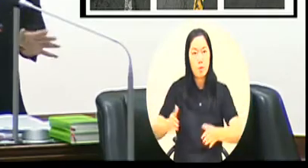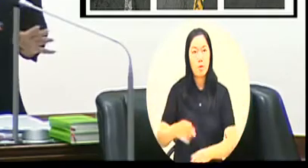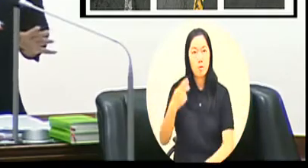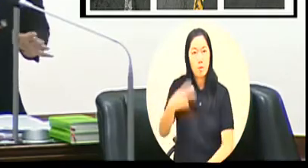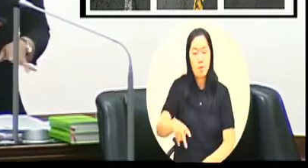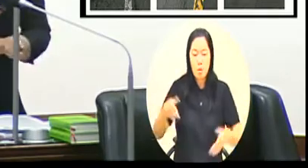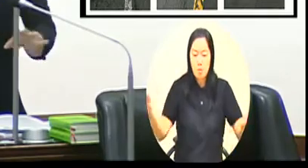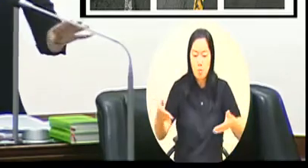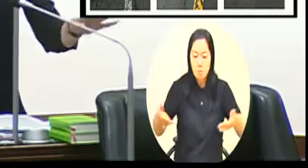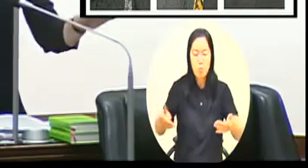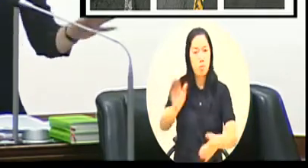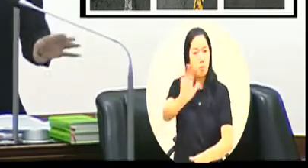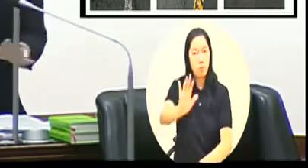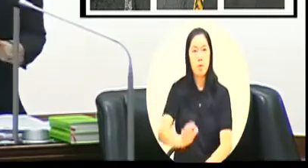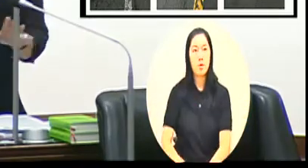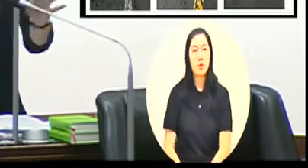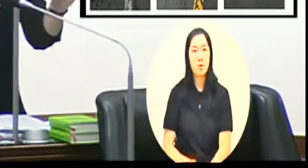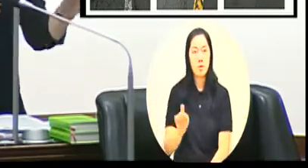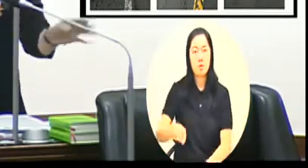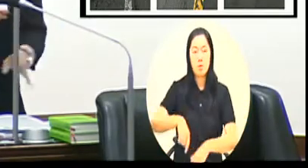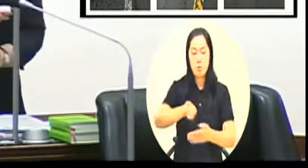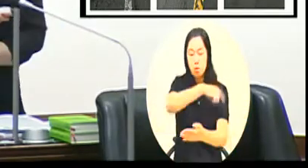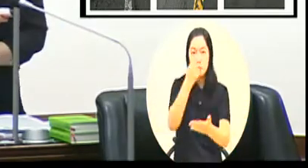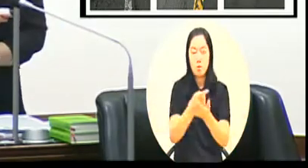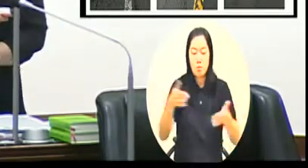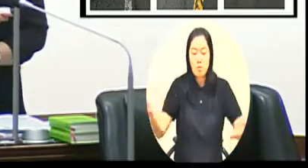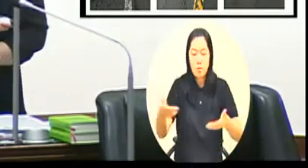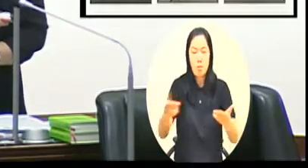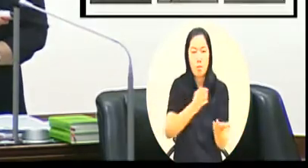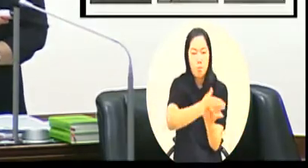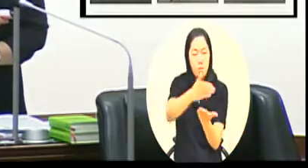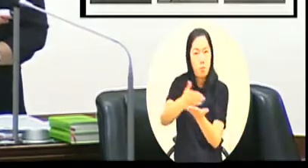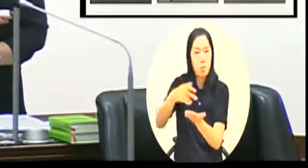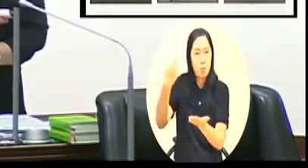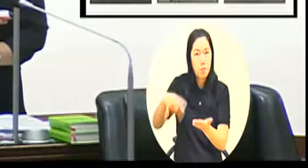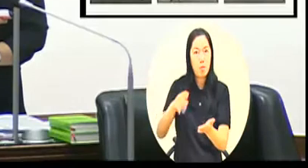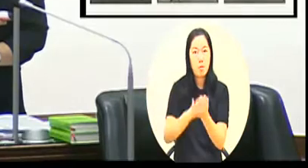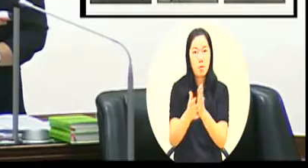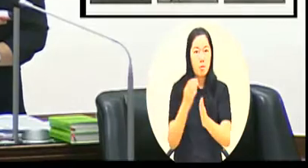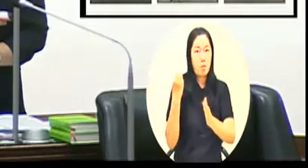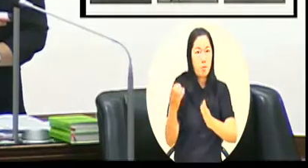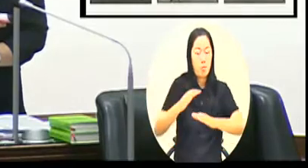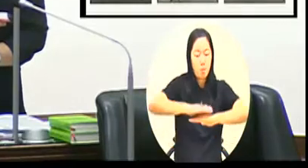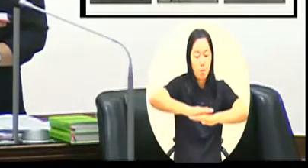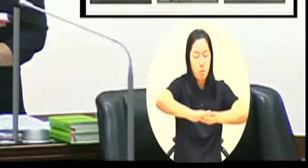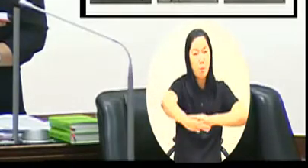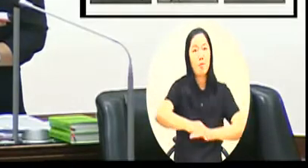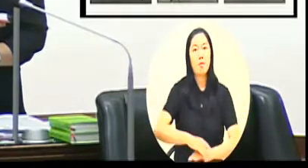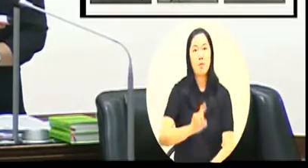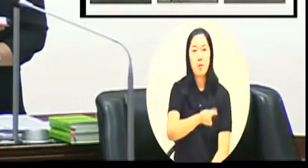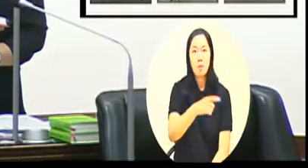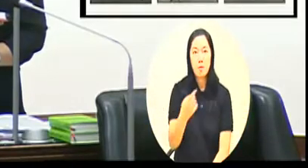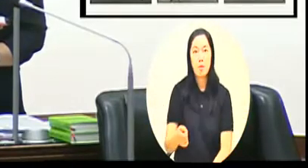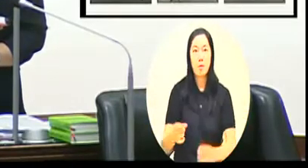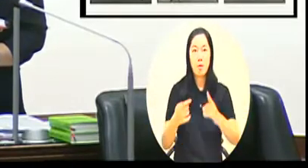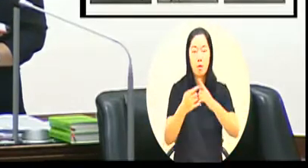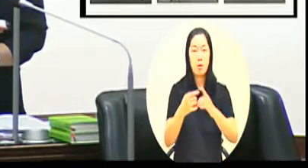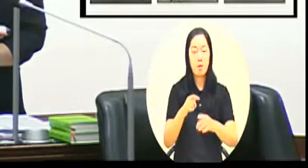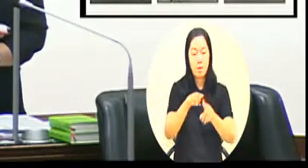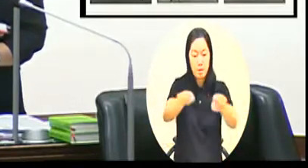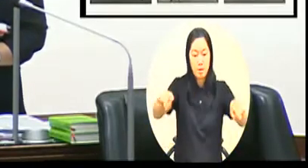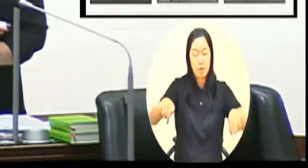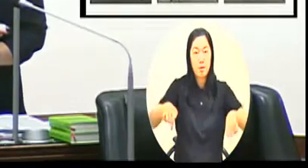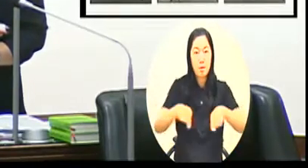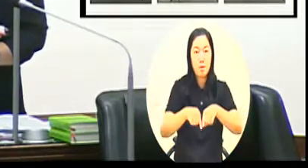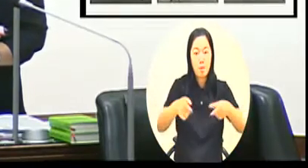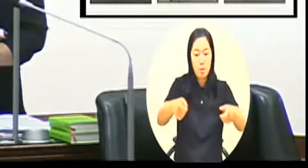修补，应该要彻底的抛除再重铺。还有新下街富民路的人孔盖，这边是最多人孔盖